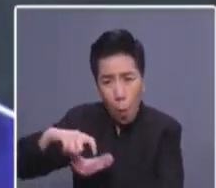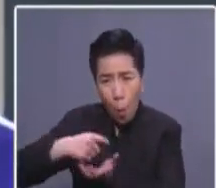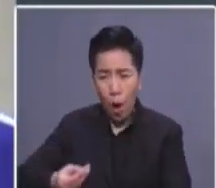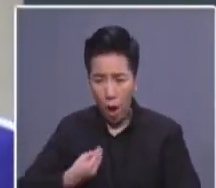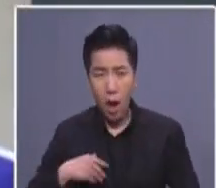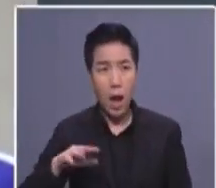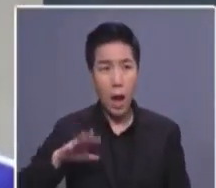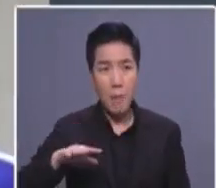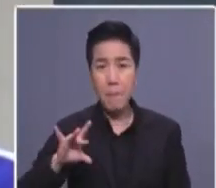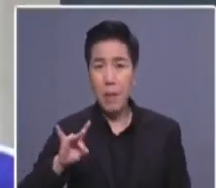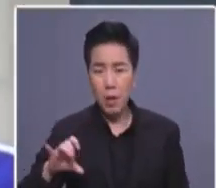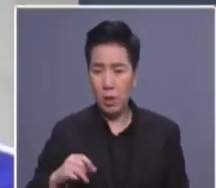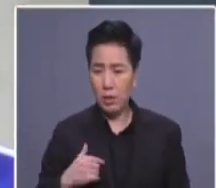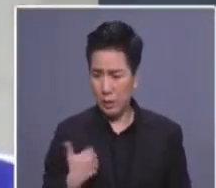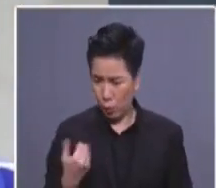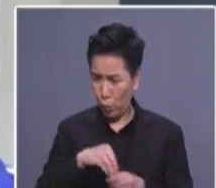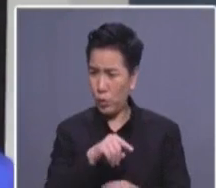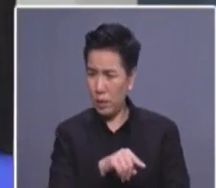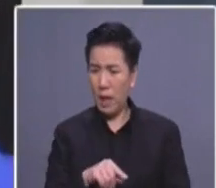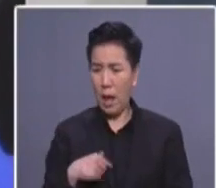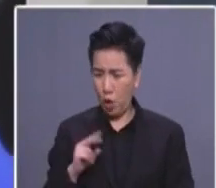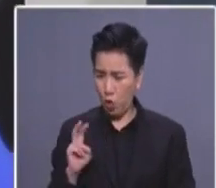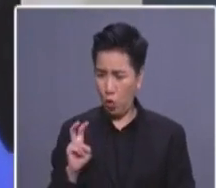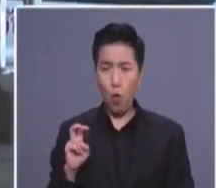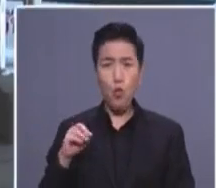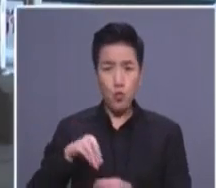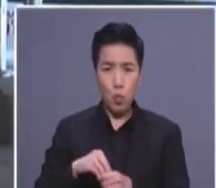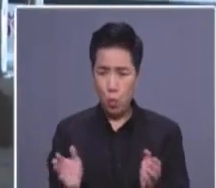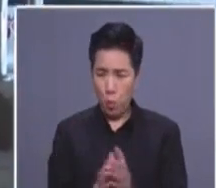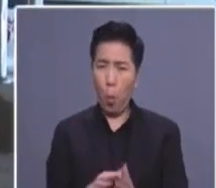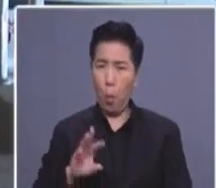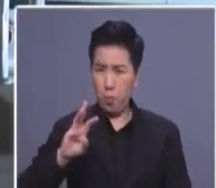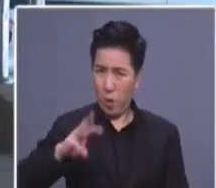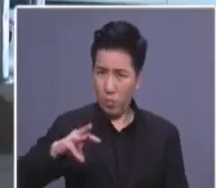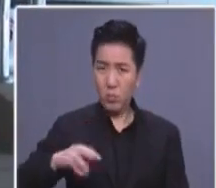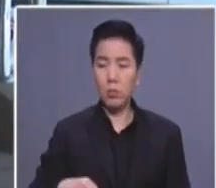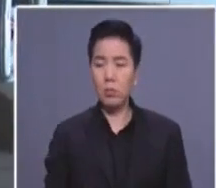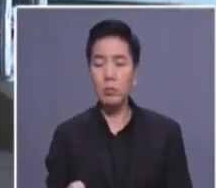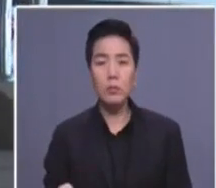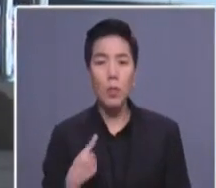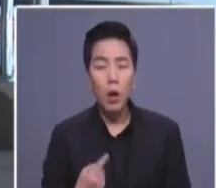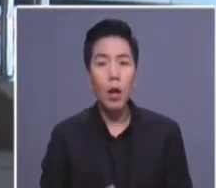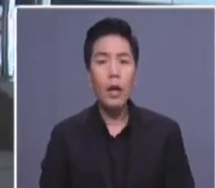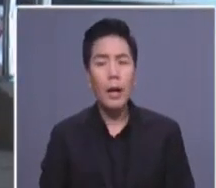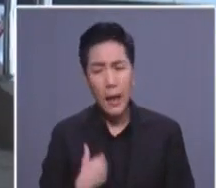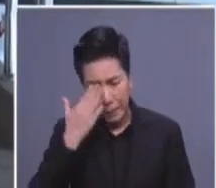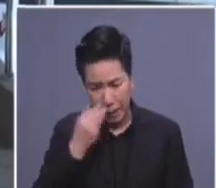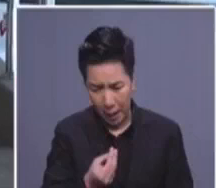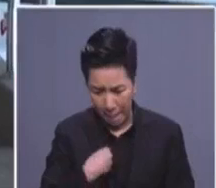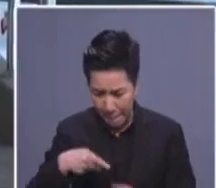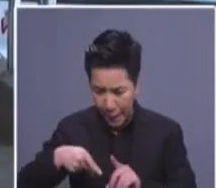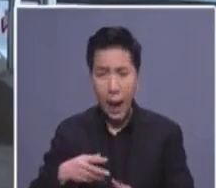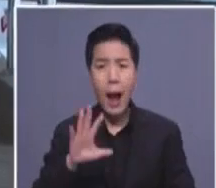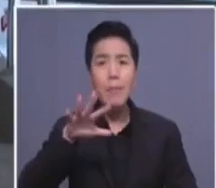มาให้ 5,800 ป้ามีเงินในบัญชีอยู่อีก200กว่าบาทมันต้องมีเงินประมาณ 6,000 แล้วทำไมเอามาให้ 1,000 เดียว